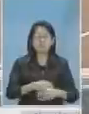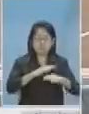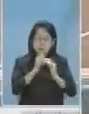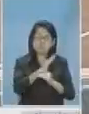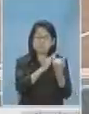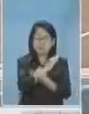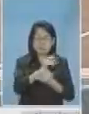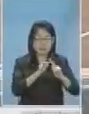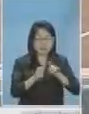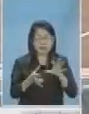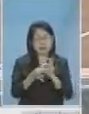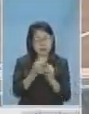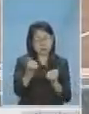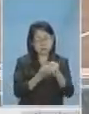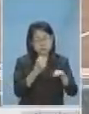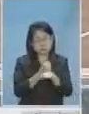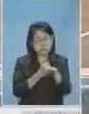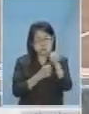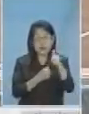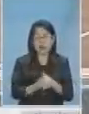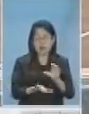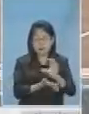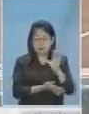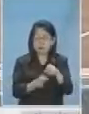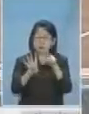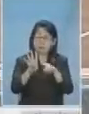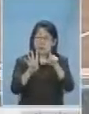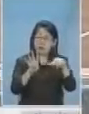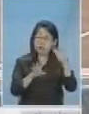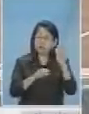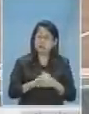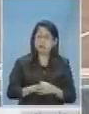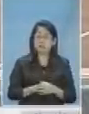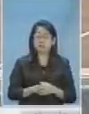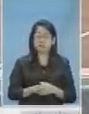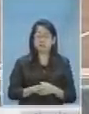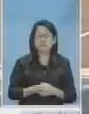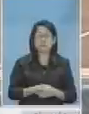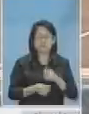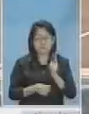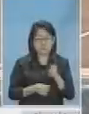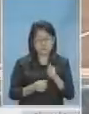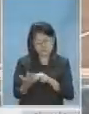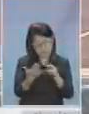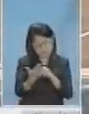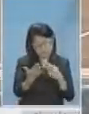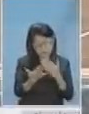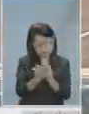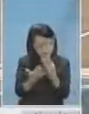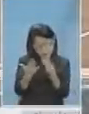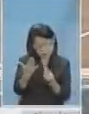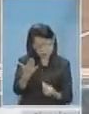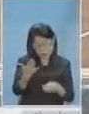เชื่อมถนนกับประเทศเพื่อนบ้านนี่ใช้ประมาณ 44,000 กว่าล้านเท่านั้นเองครับท่านประธานครับจากตัวเลขเรื่องจริงตรงนี้